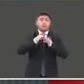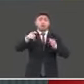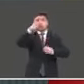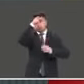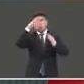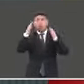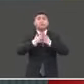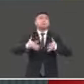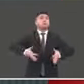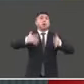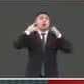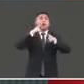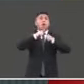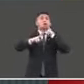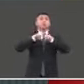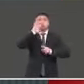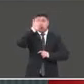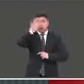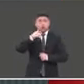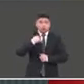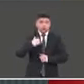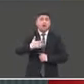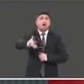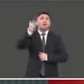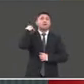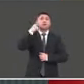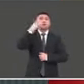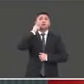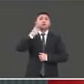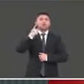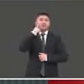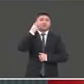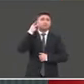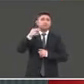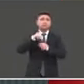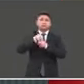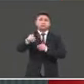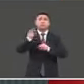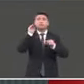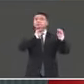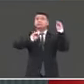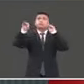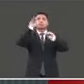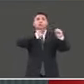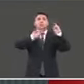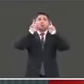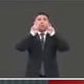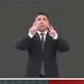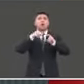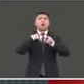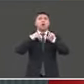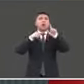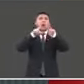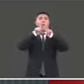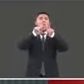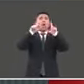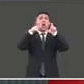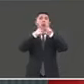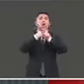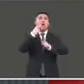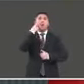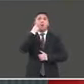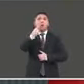binamız Osmanlı ve Selçuklu mimarisinden Esintiler Taşıyan Lale şekilli